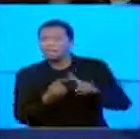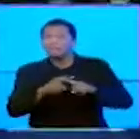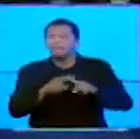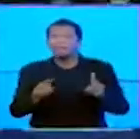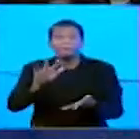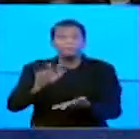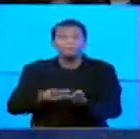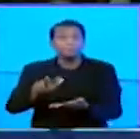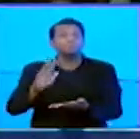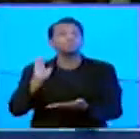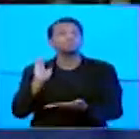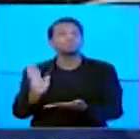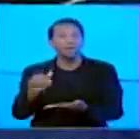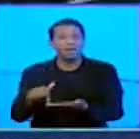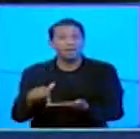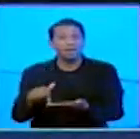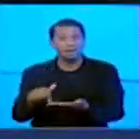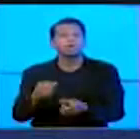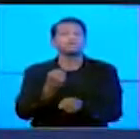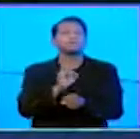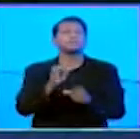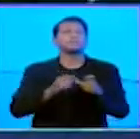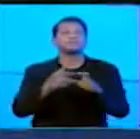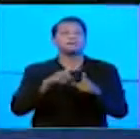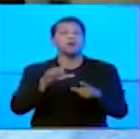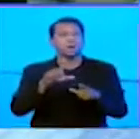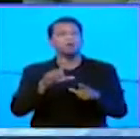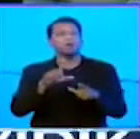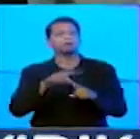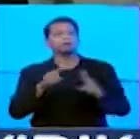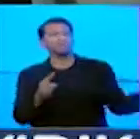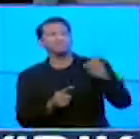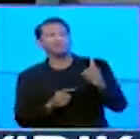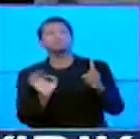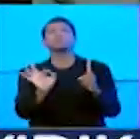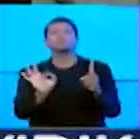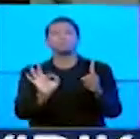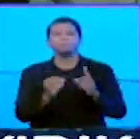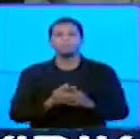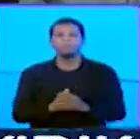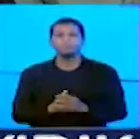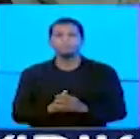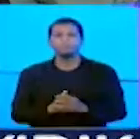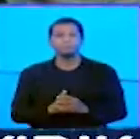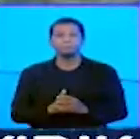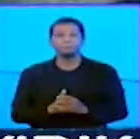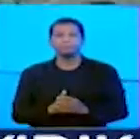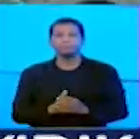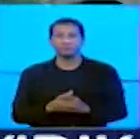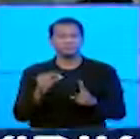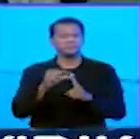sebagai tersangka Giselle Anastasia kami belum melihat sekali sama sekali kehadirannya dan atomy untuk membahas mengenai pasal yang disangkakan